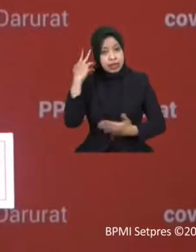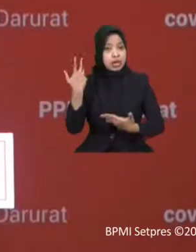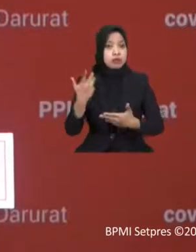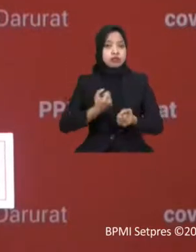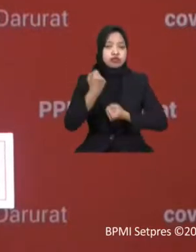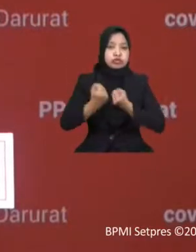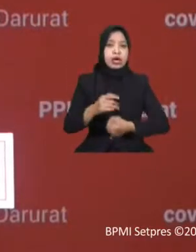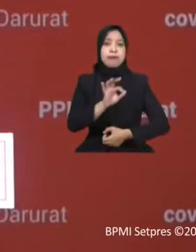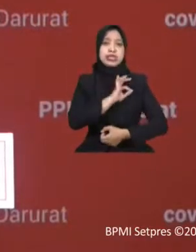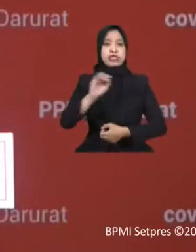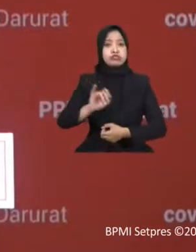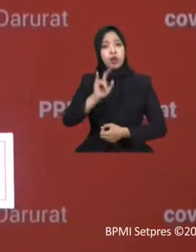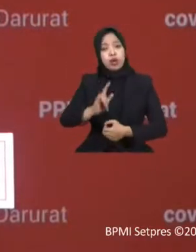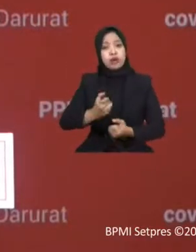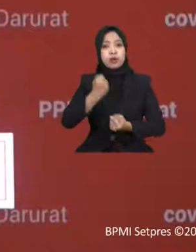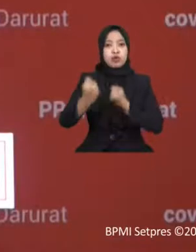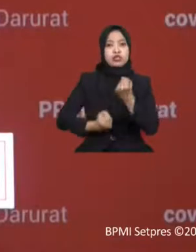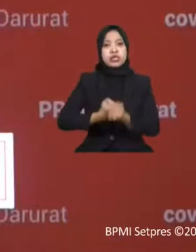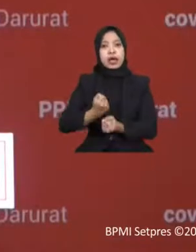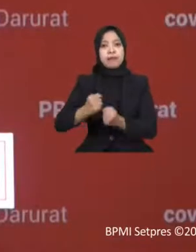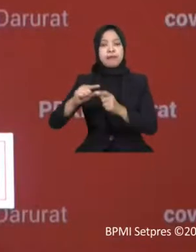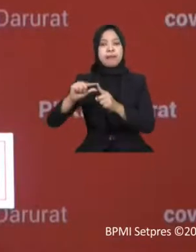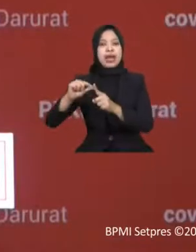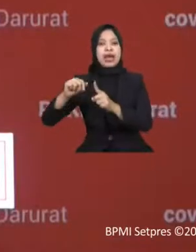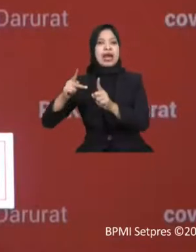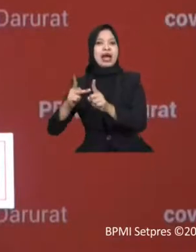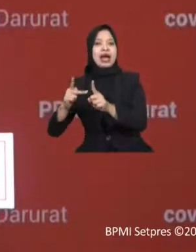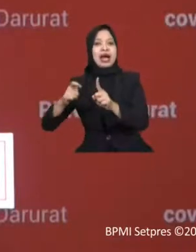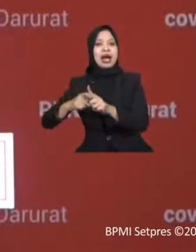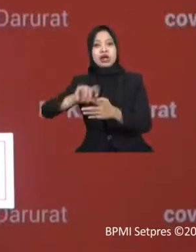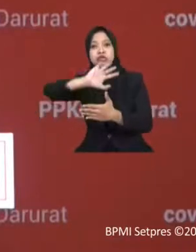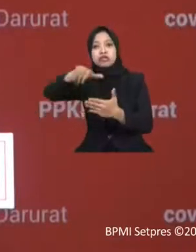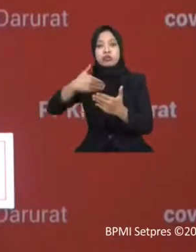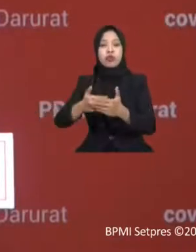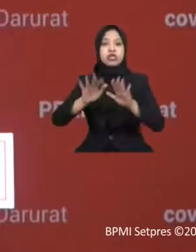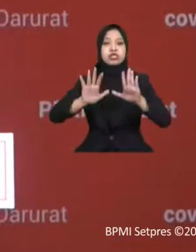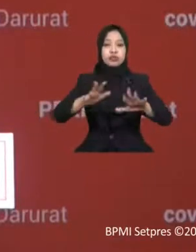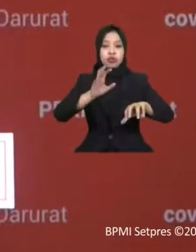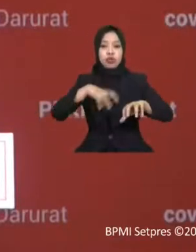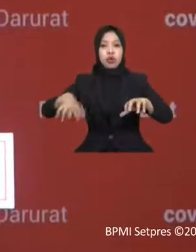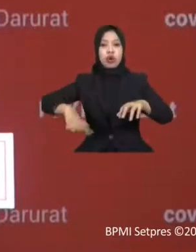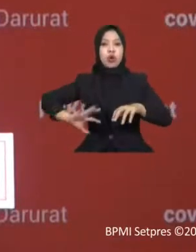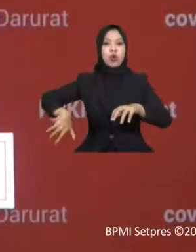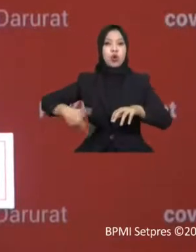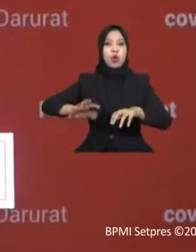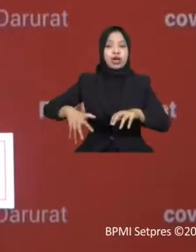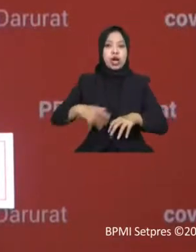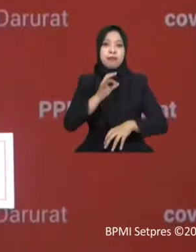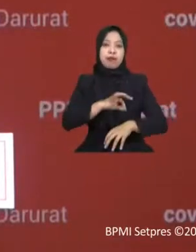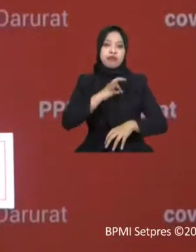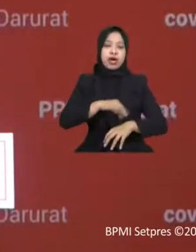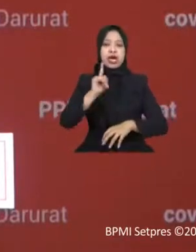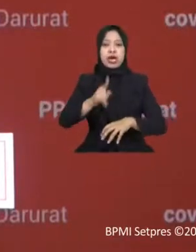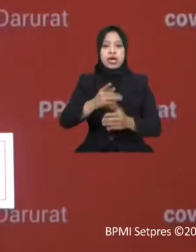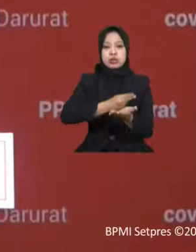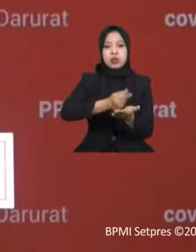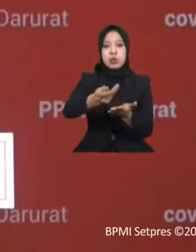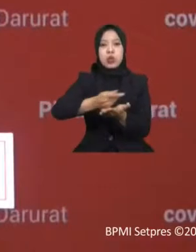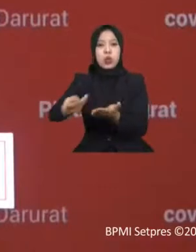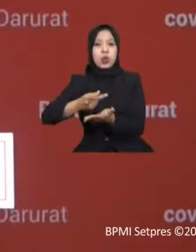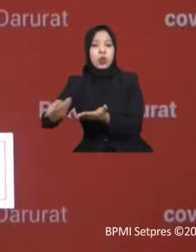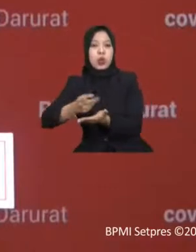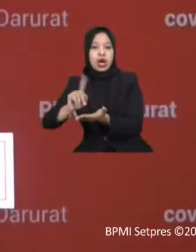program PHK yang menjangkau 10 keluarga penerima manfaat pencairannya